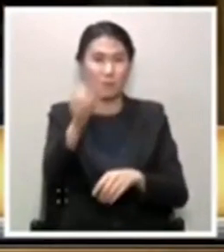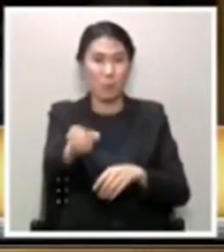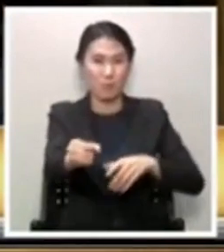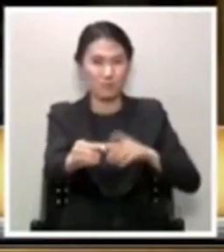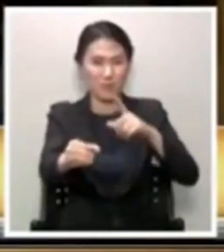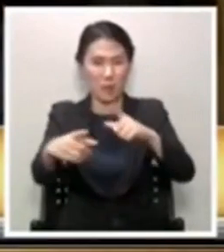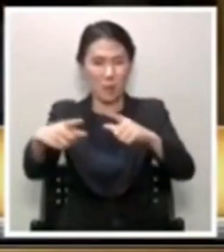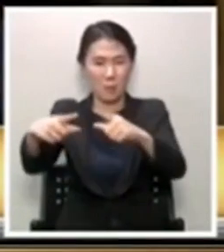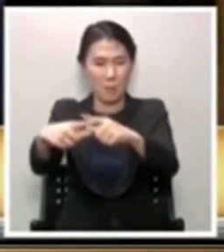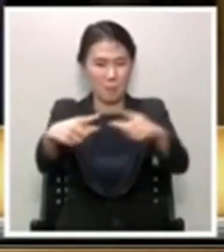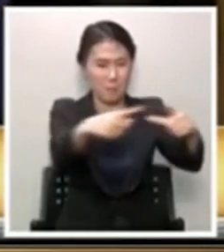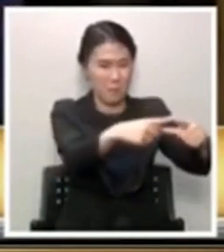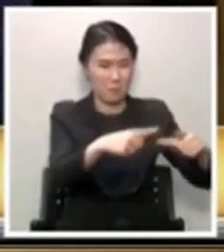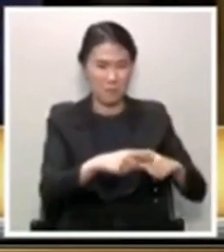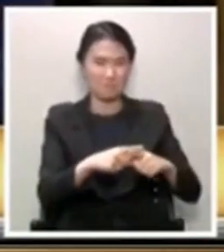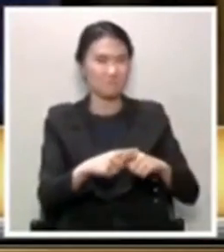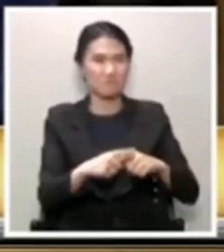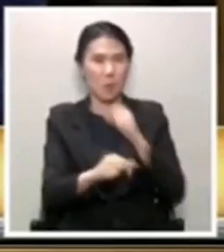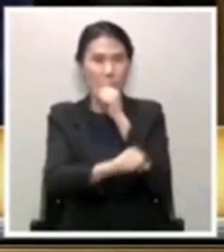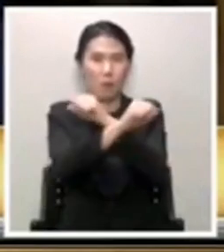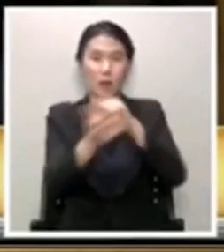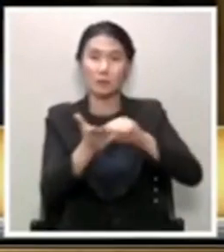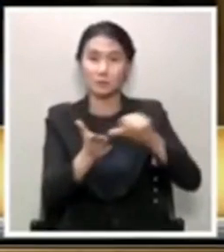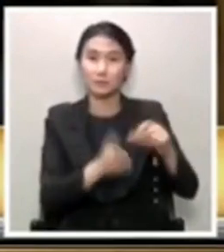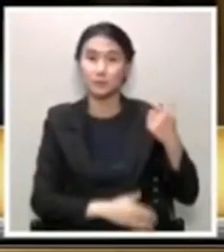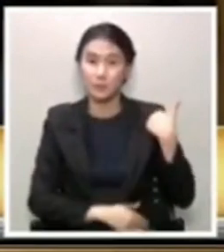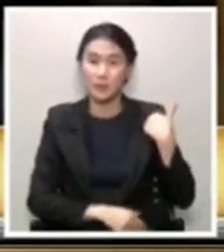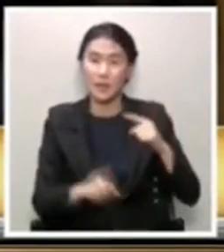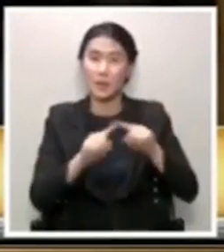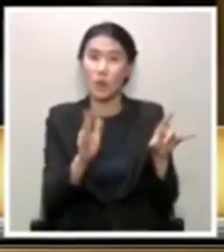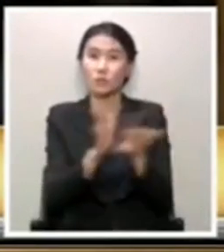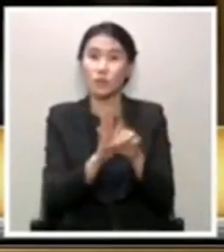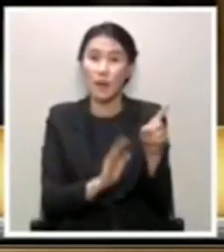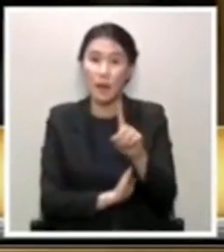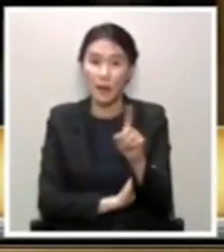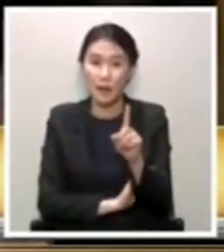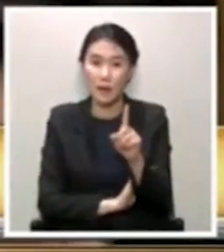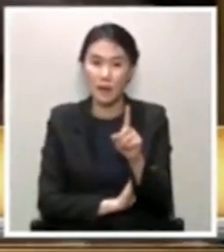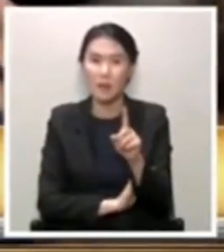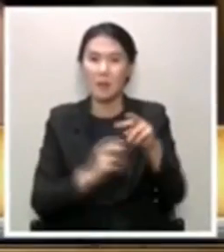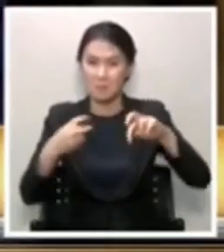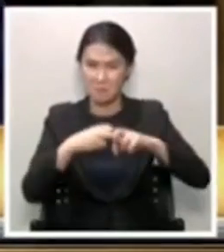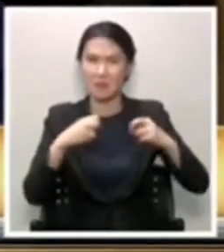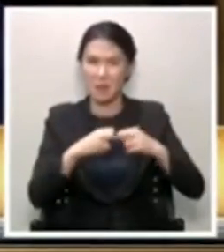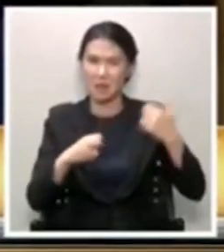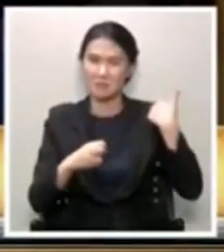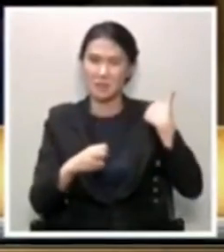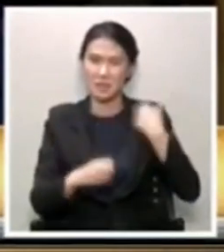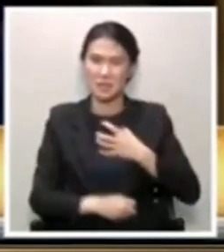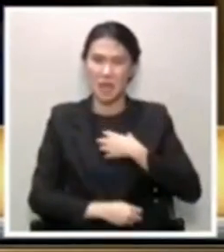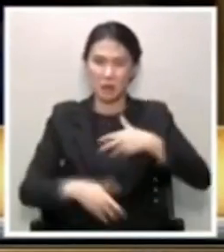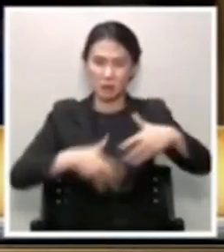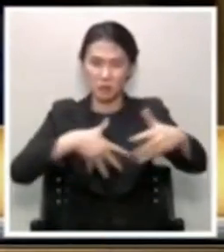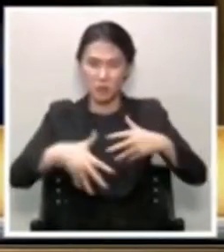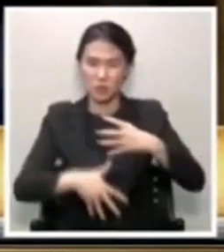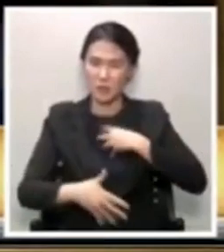ไม่ให้มีการแก้ไขได้ง่ายๆนะครับแต่ผลลัพธ์ที่ตามมาคืออะไรครับมันเกิดกระแสที่ต้องการแก้ประชาชนอย